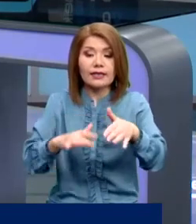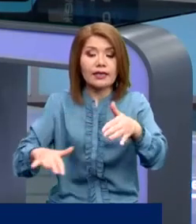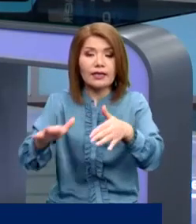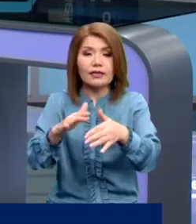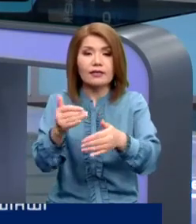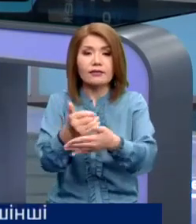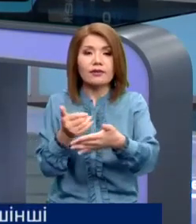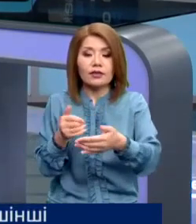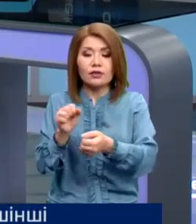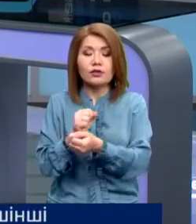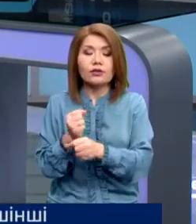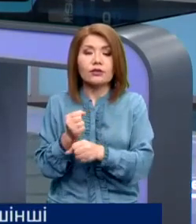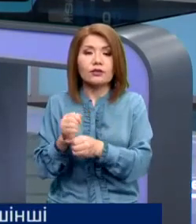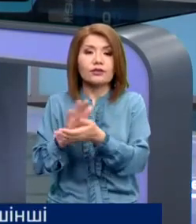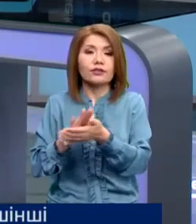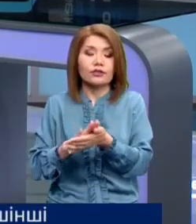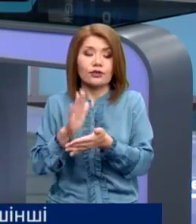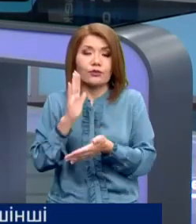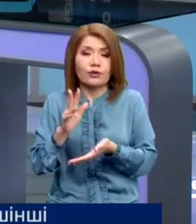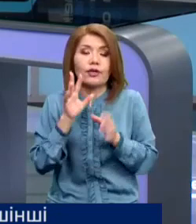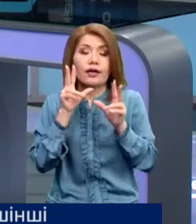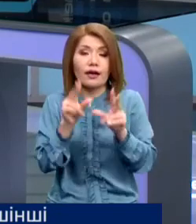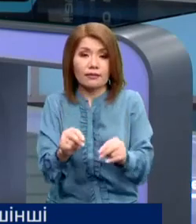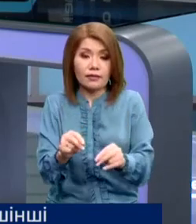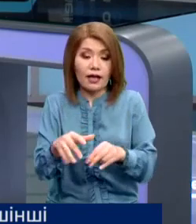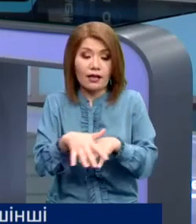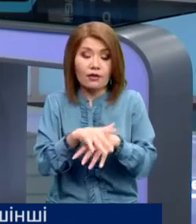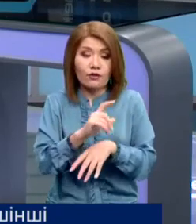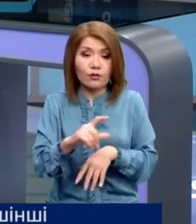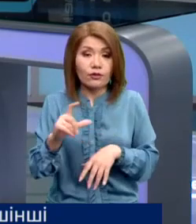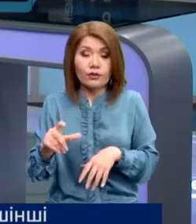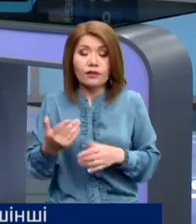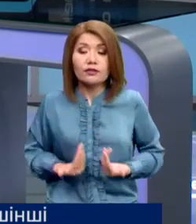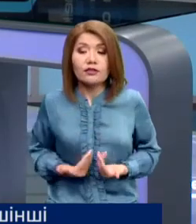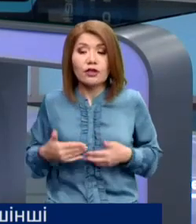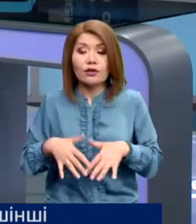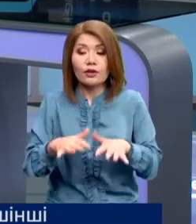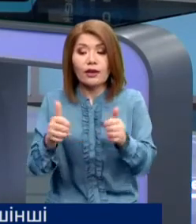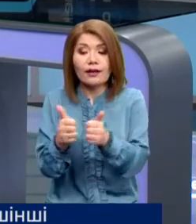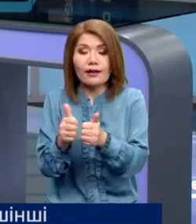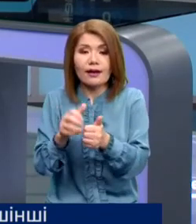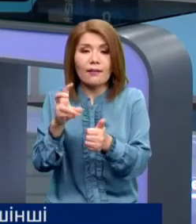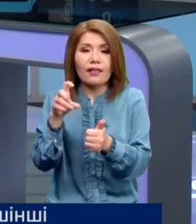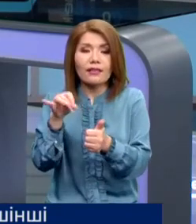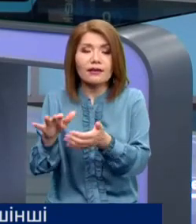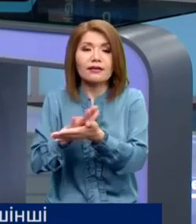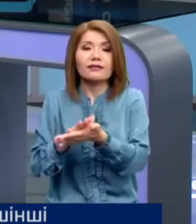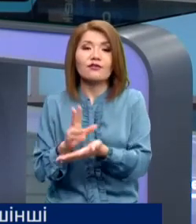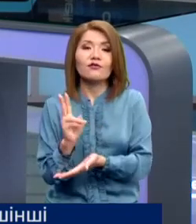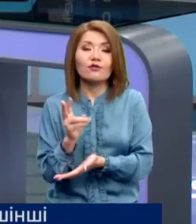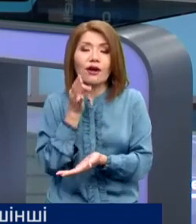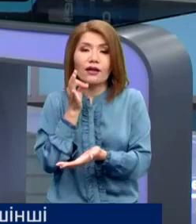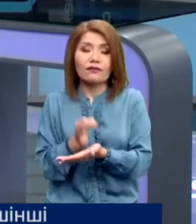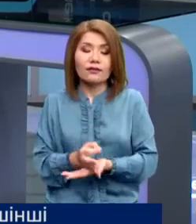аумақта санитарлық жұмыс жүргіземіз деп отыр. Сонымен қала тұрғындарының наразылығын тудырған жағалауды балдырдан кім тазартады? Тойгүл